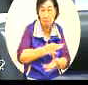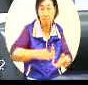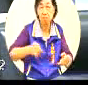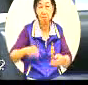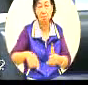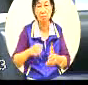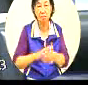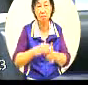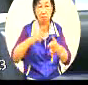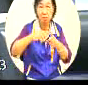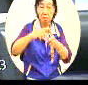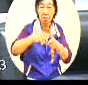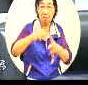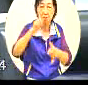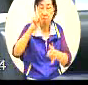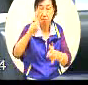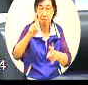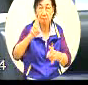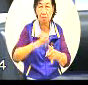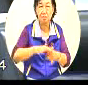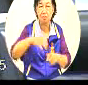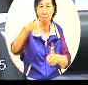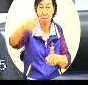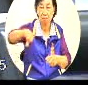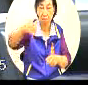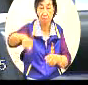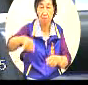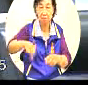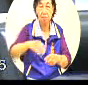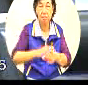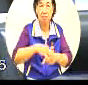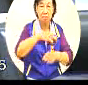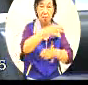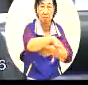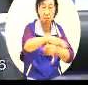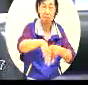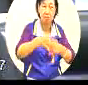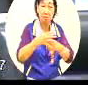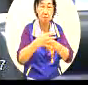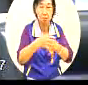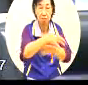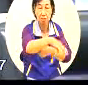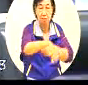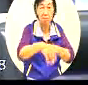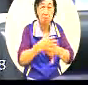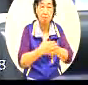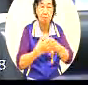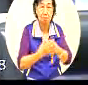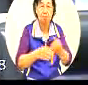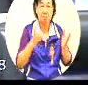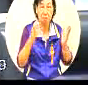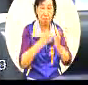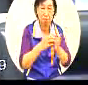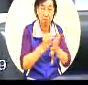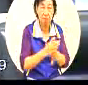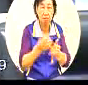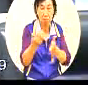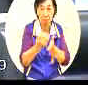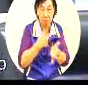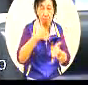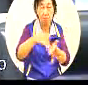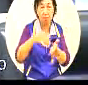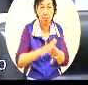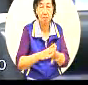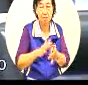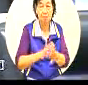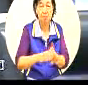度五块钱，甚至于啊，环保局它收费标准更低，它一年大概是收预估了，他们预估一年一个